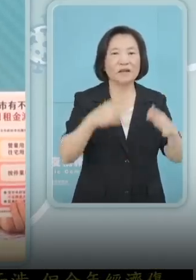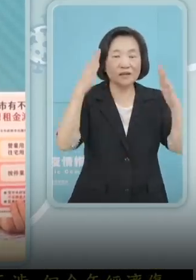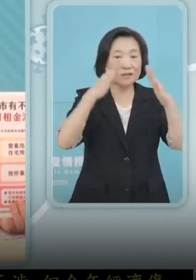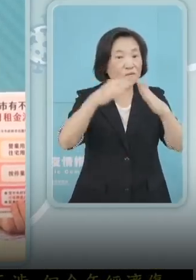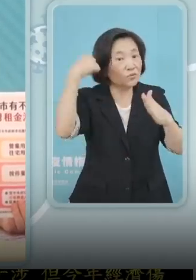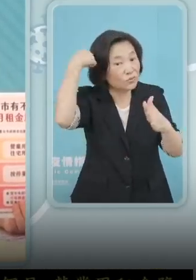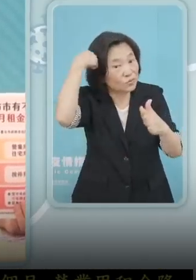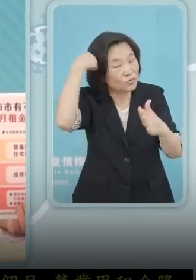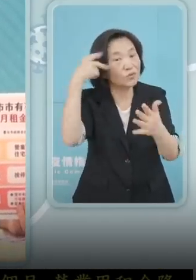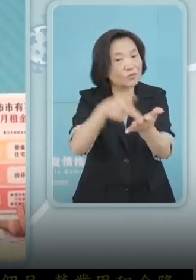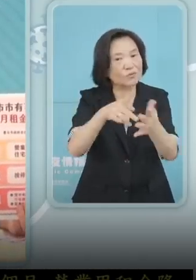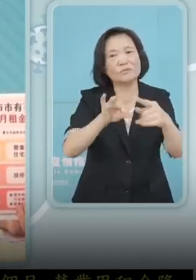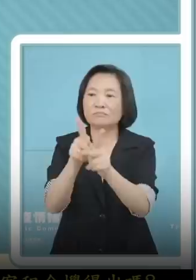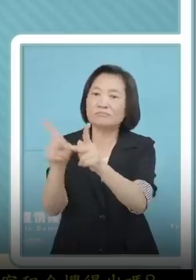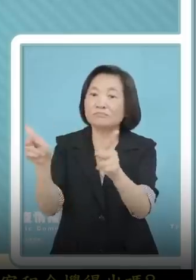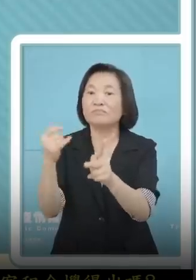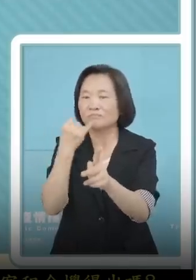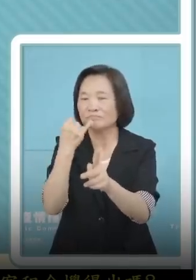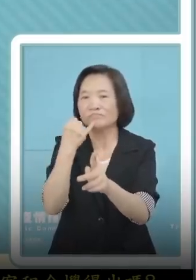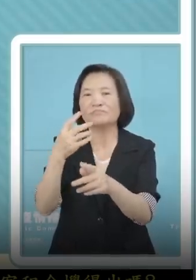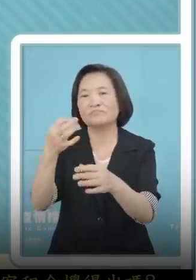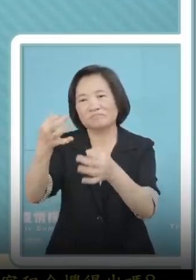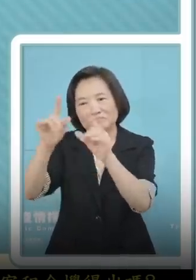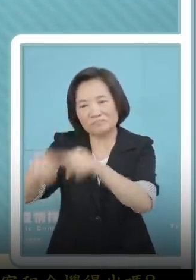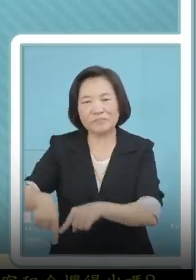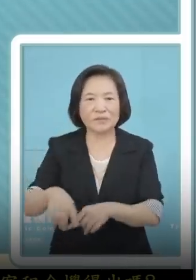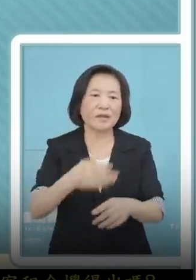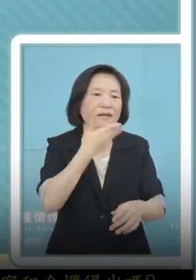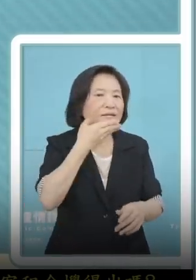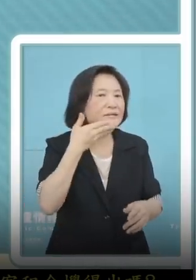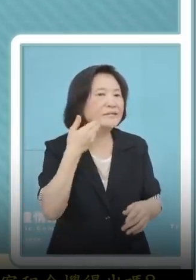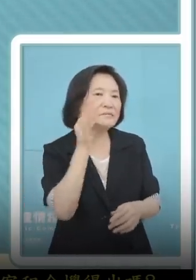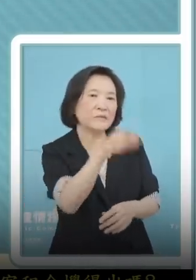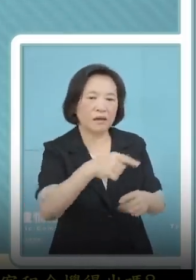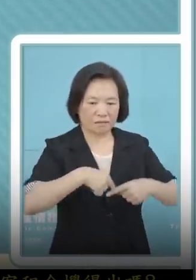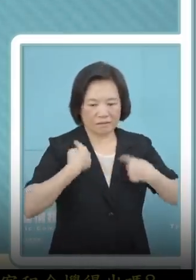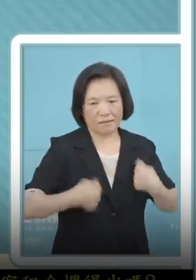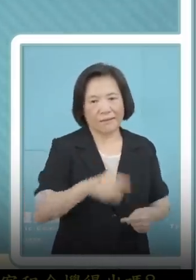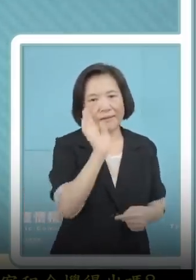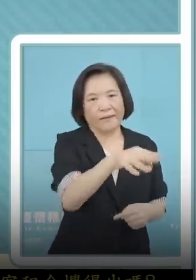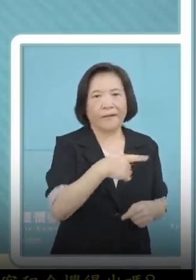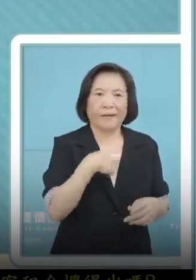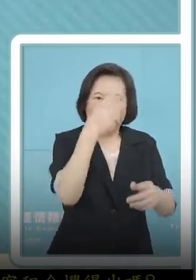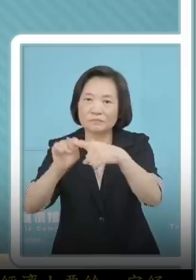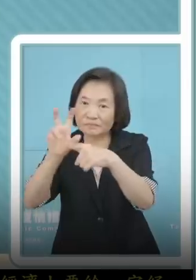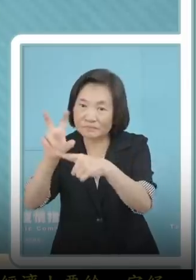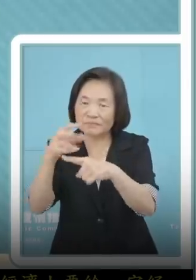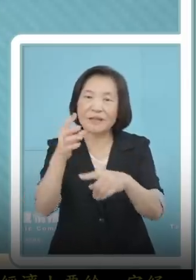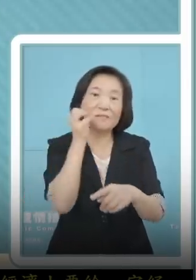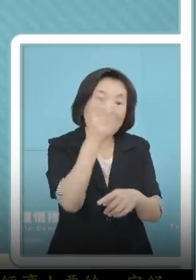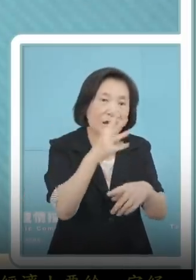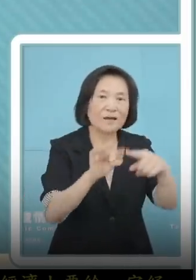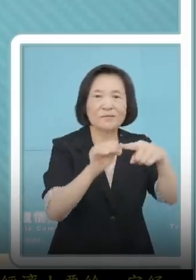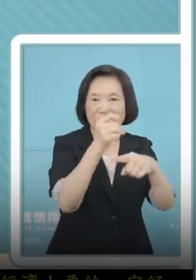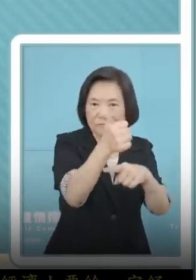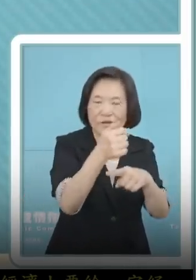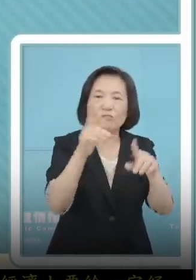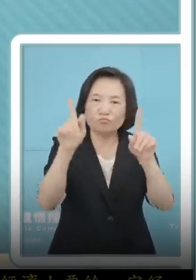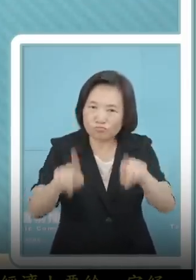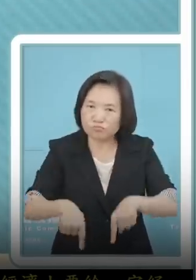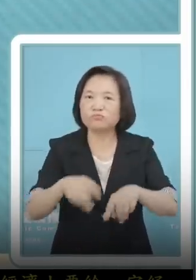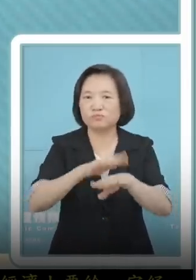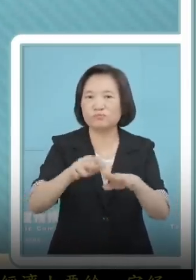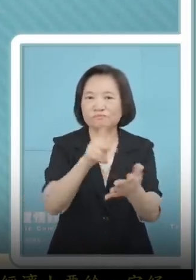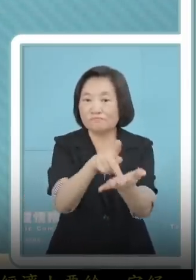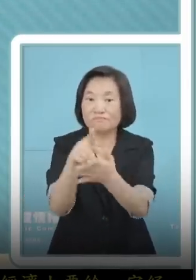用的租金哦，降20%的哈。那当然，私人产业我们是没办法去干涉的哈。那我们也希望说，